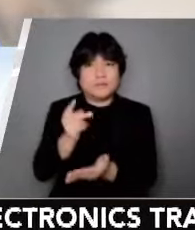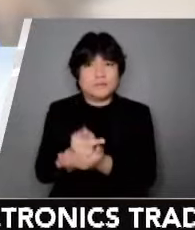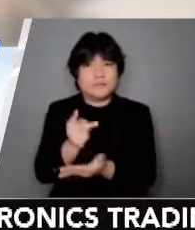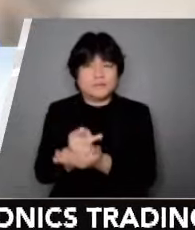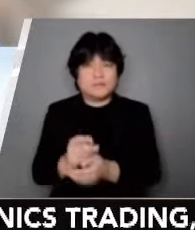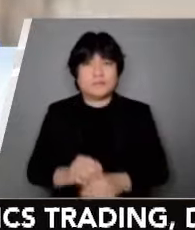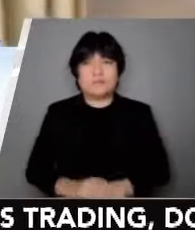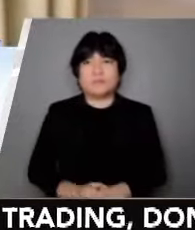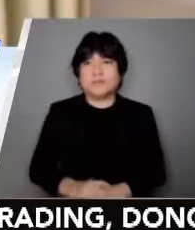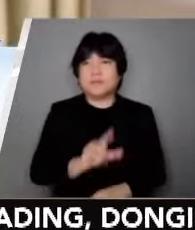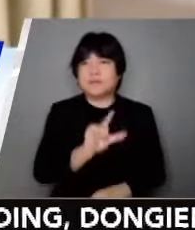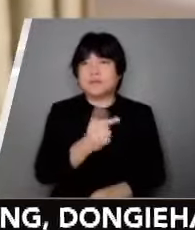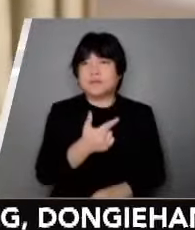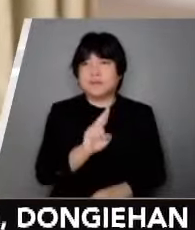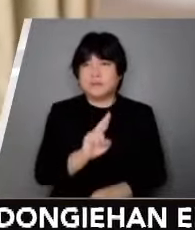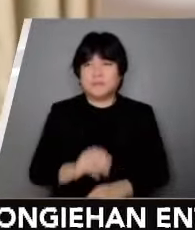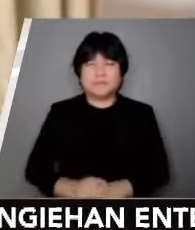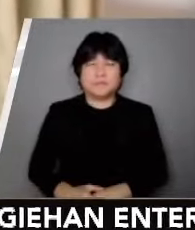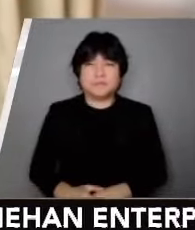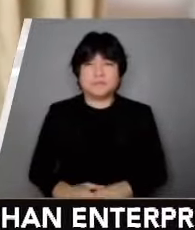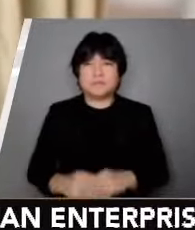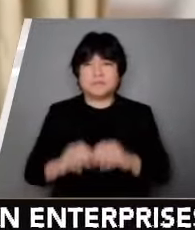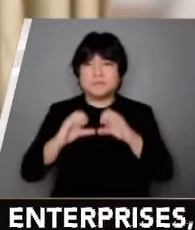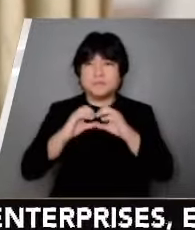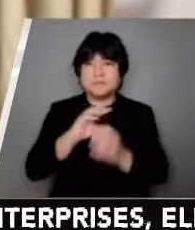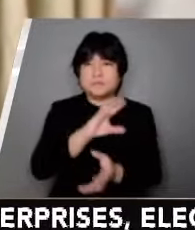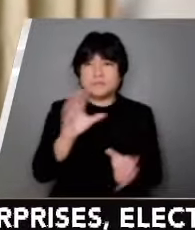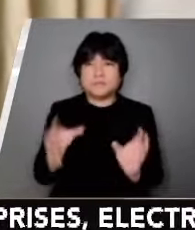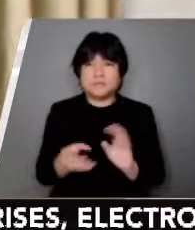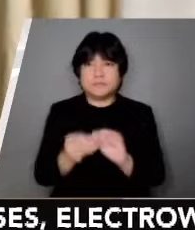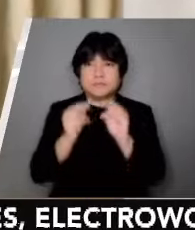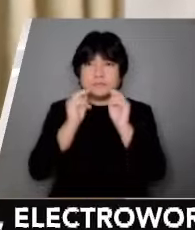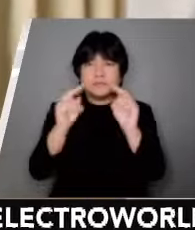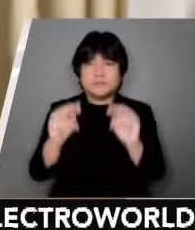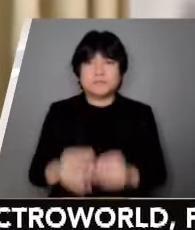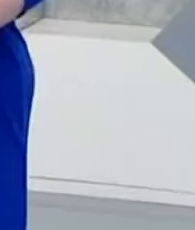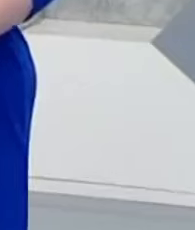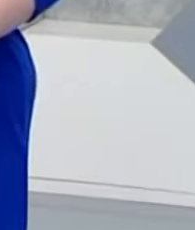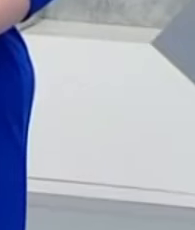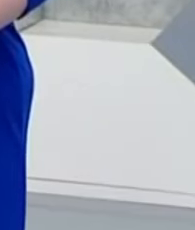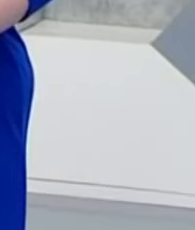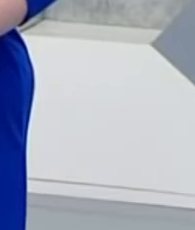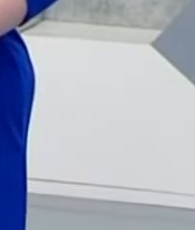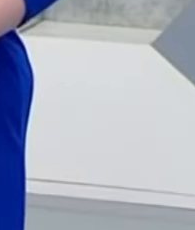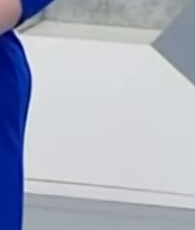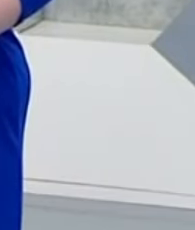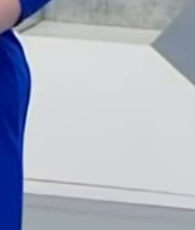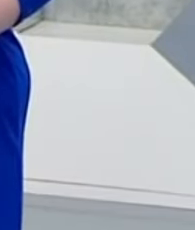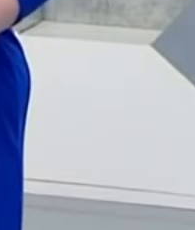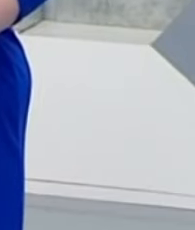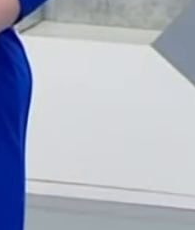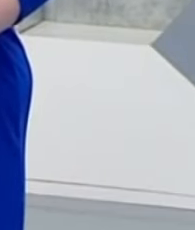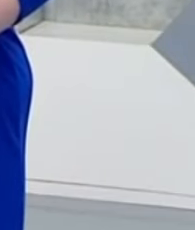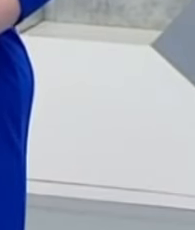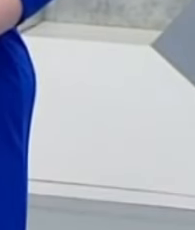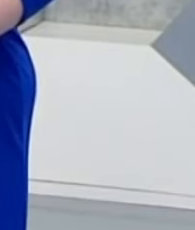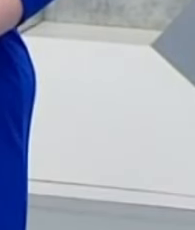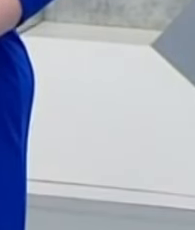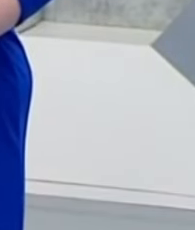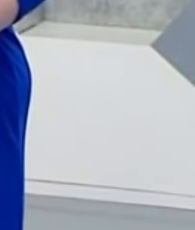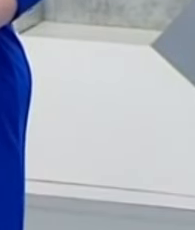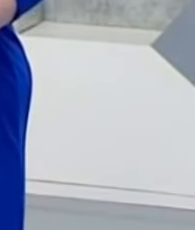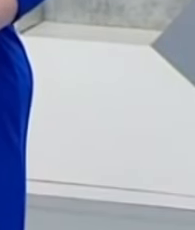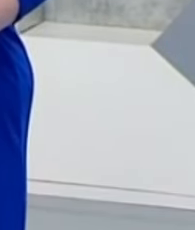LGU. Jonathan Andal, nagbabalita para sa GMA Integrated News. Kapuso, para sa mga maiinit na